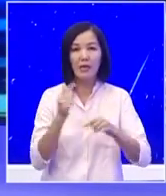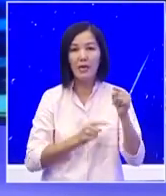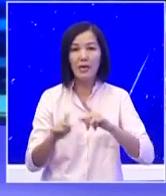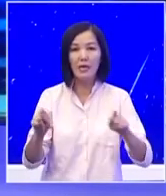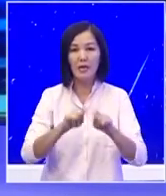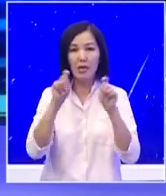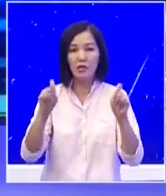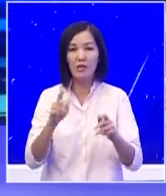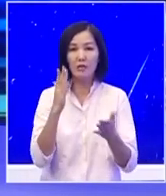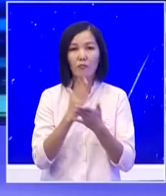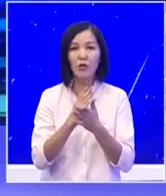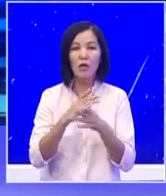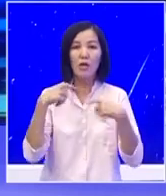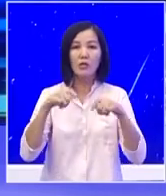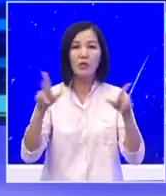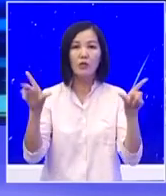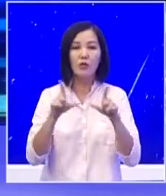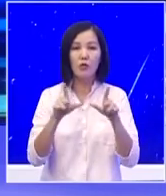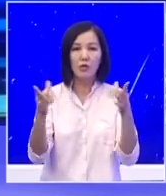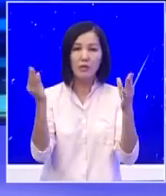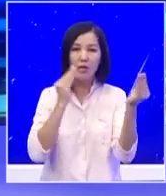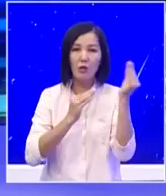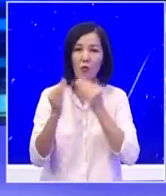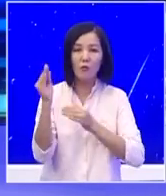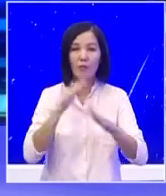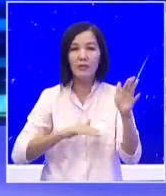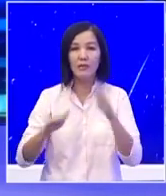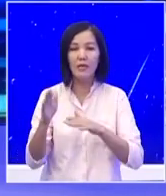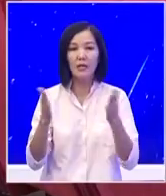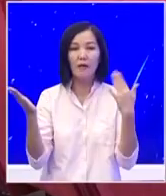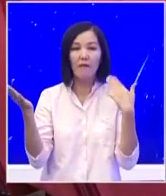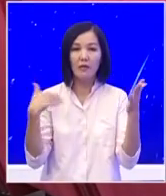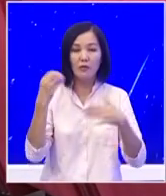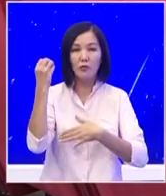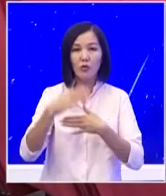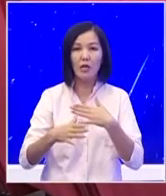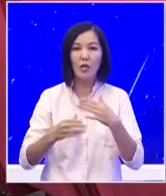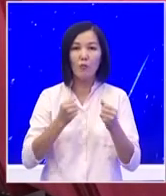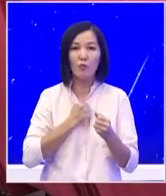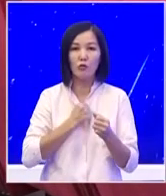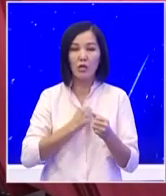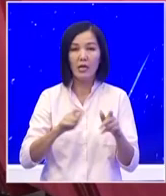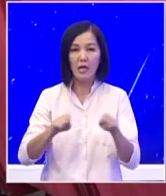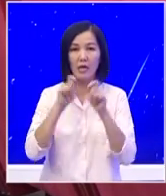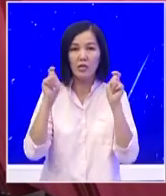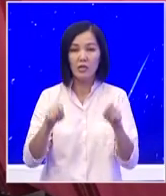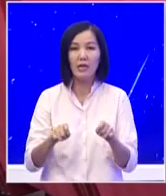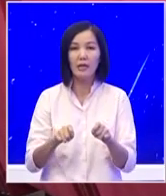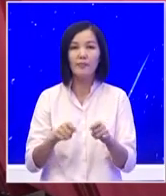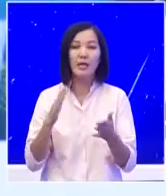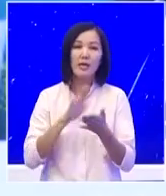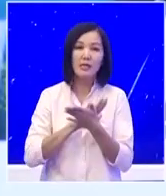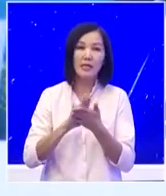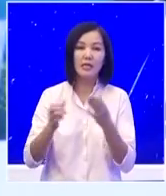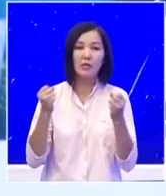қайта жанданады. Сауда үйлері, сұлулық салондары, бассейні жоқ, фитнес орталықтар мен моншалар ашылады. Ашық алаңда таза ауада